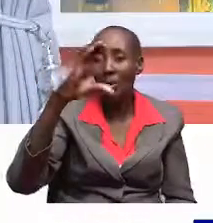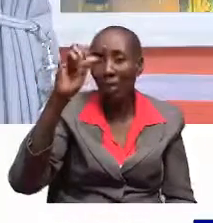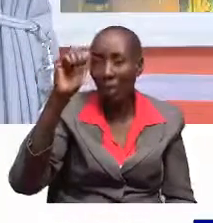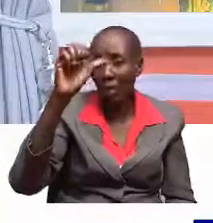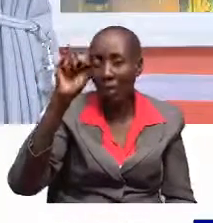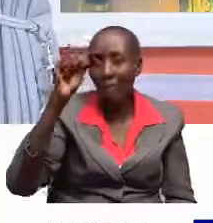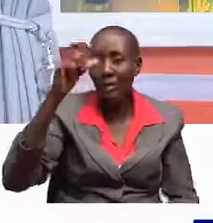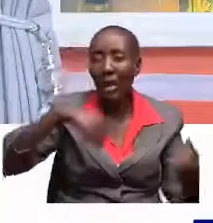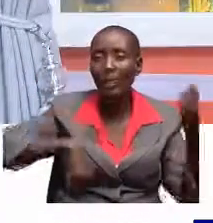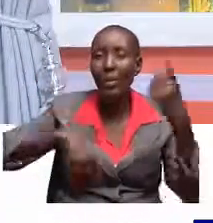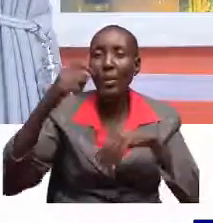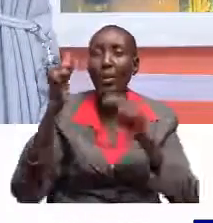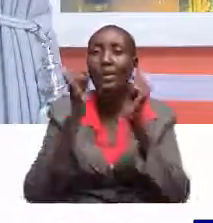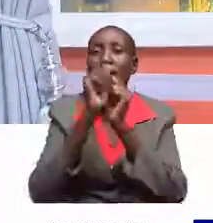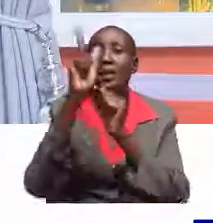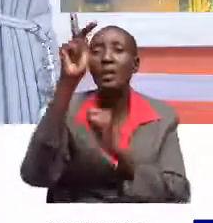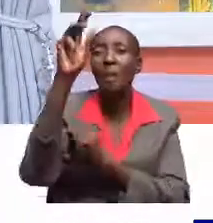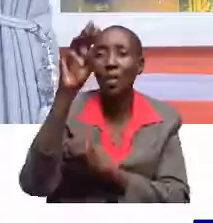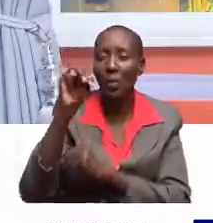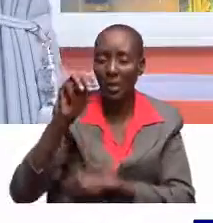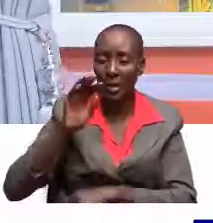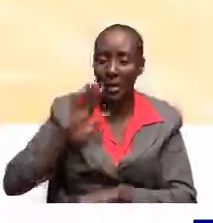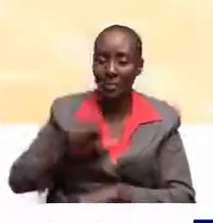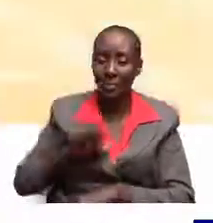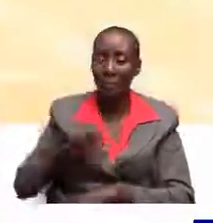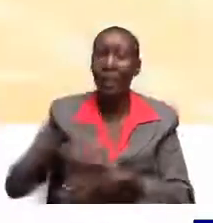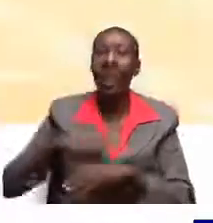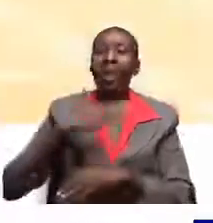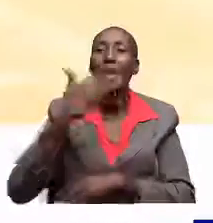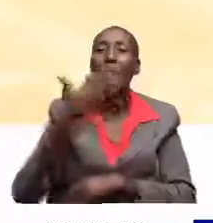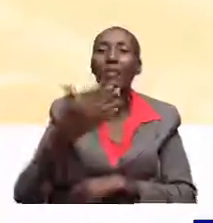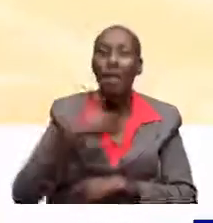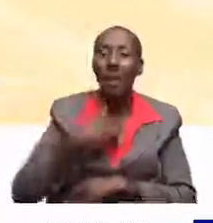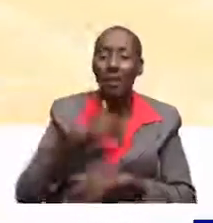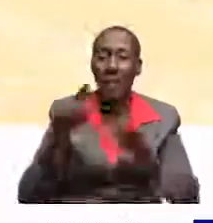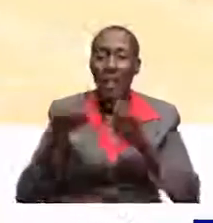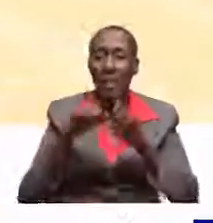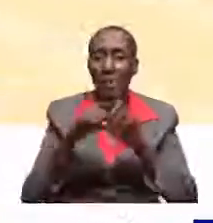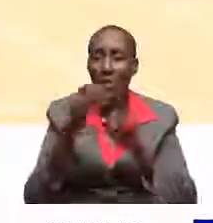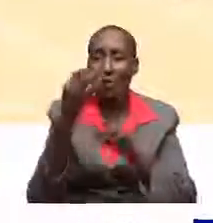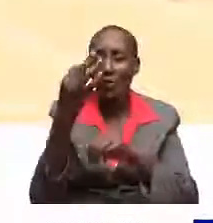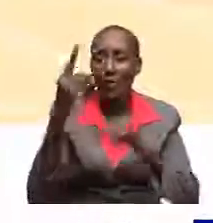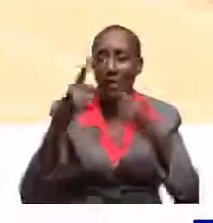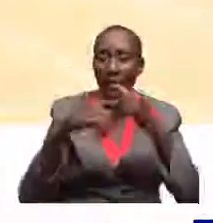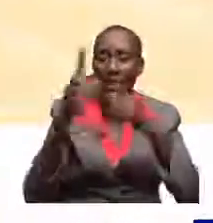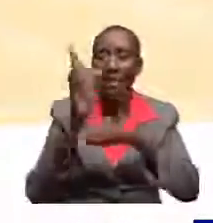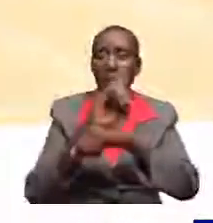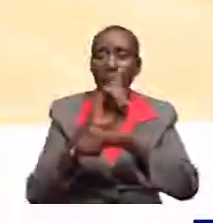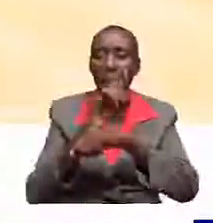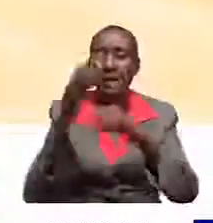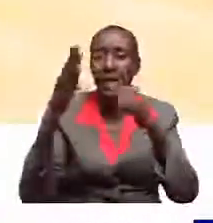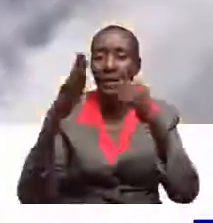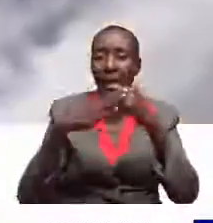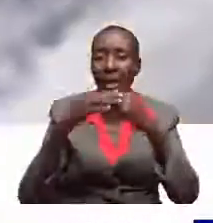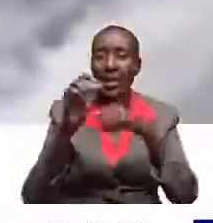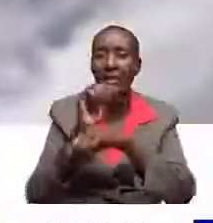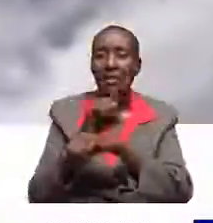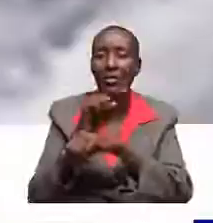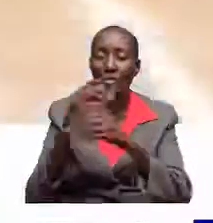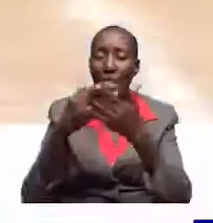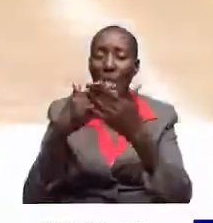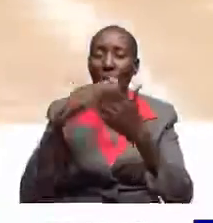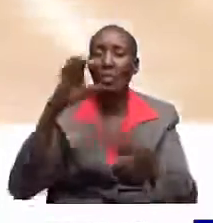za kilomita 10 kitengo cha wanawake baada ya kuandikisha muda wa dakika 36 sekunde 9 mbele ya